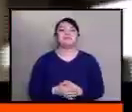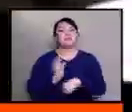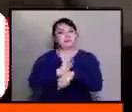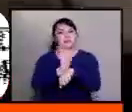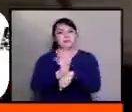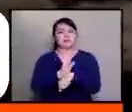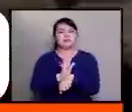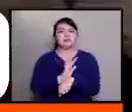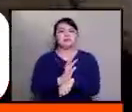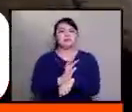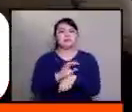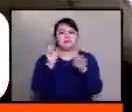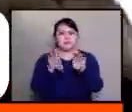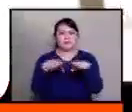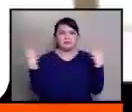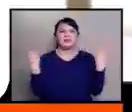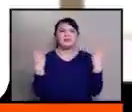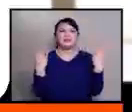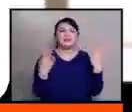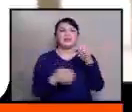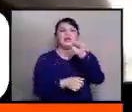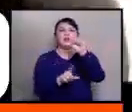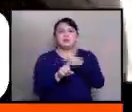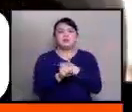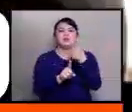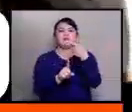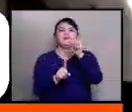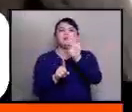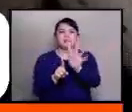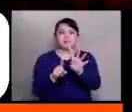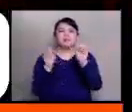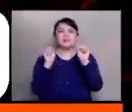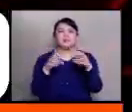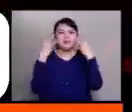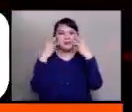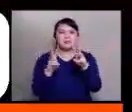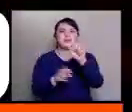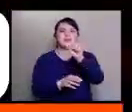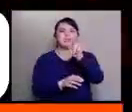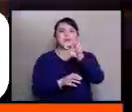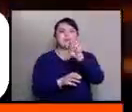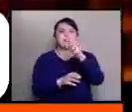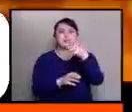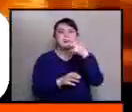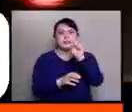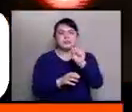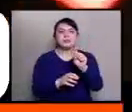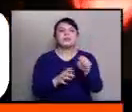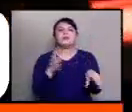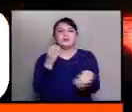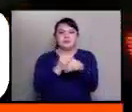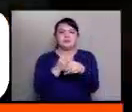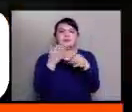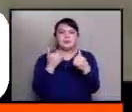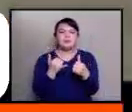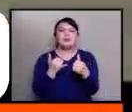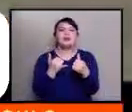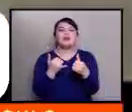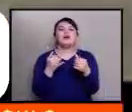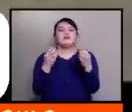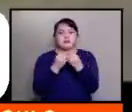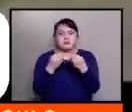ang Avengers Endgame sa Pilipinas sa April 24. At eto, mukhang may special ding pinaplano ang Disney